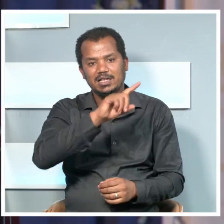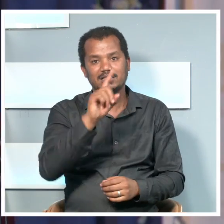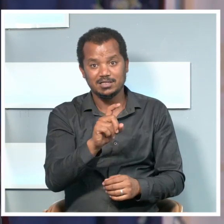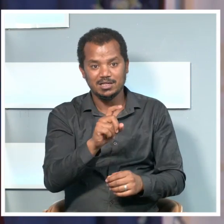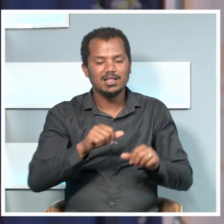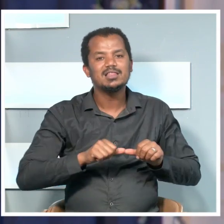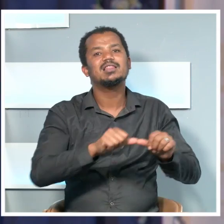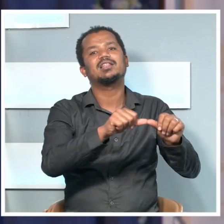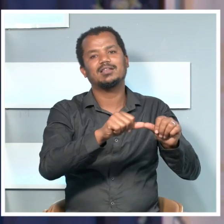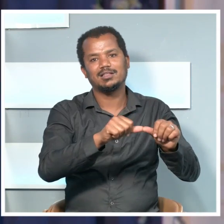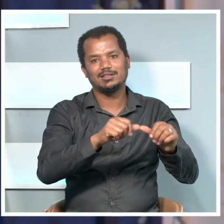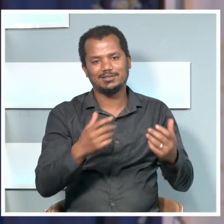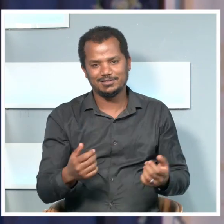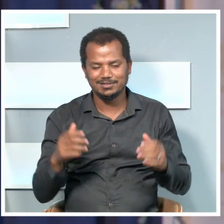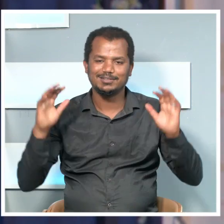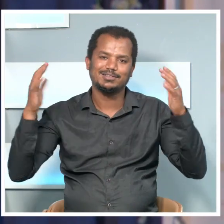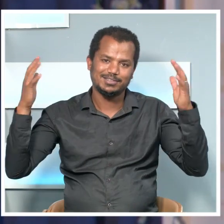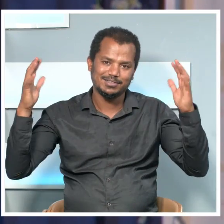تقتل تدار قال مالتنا